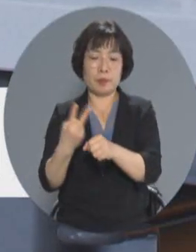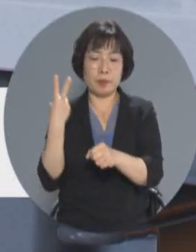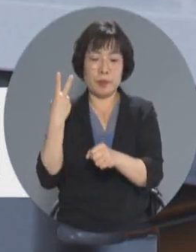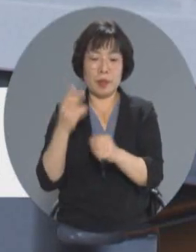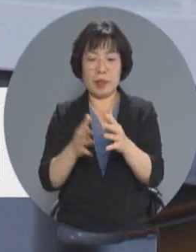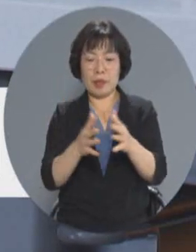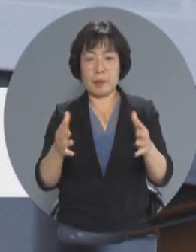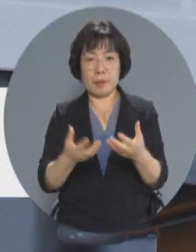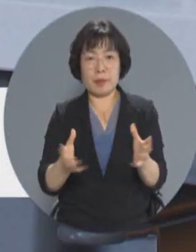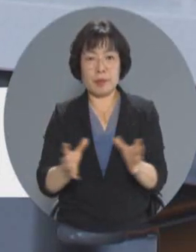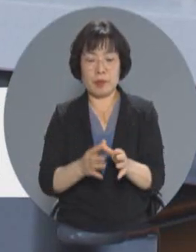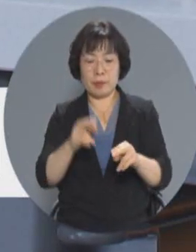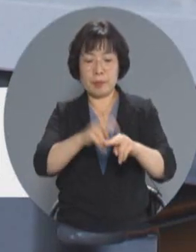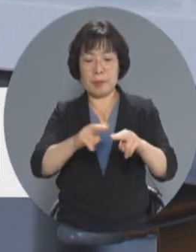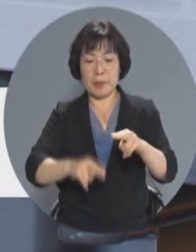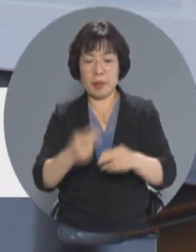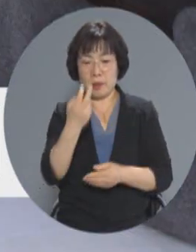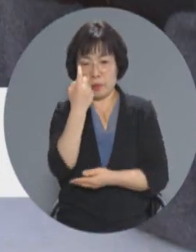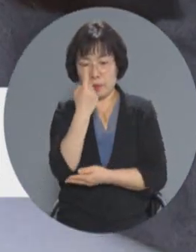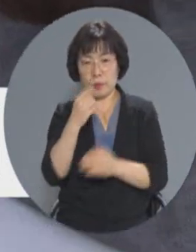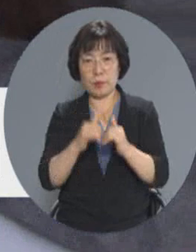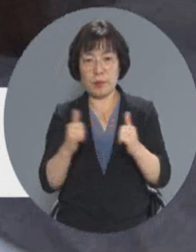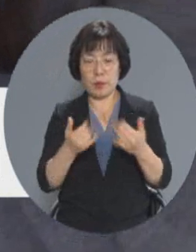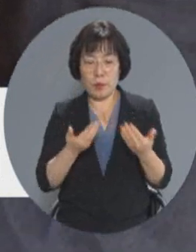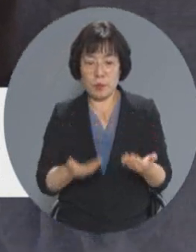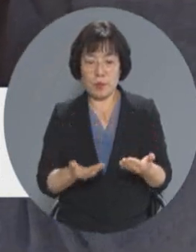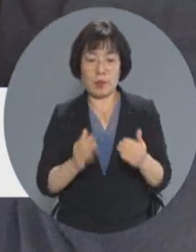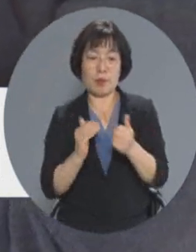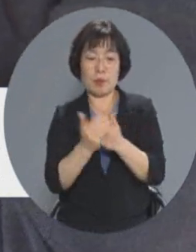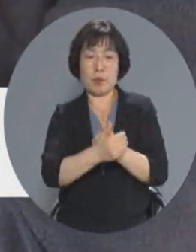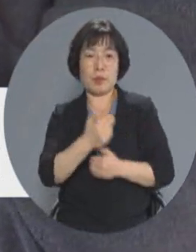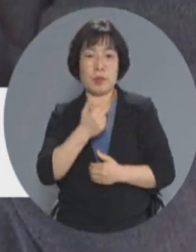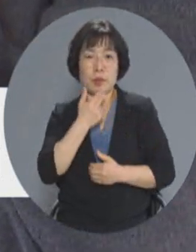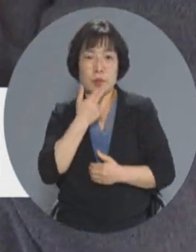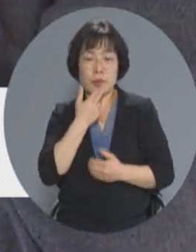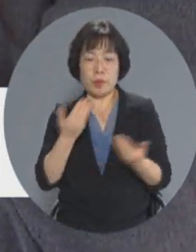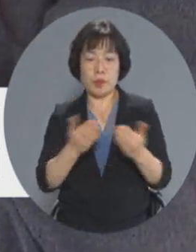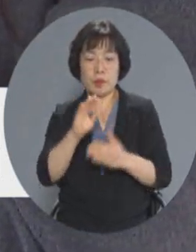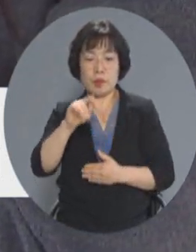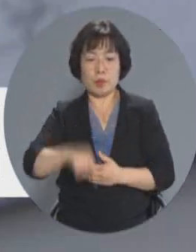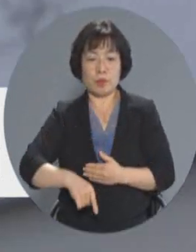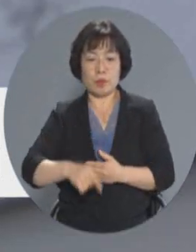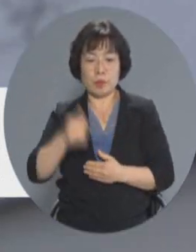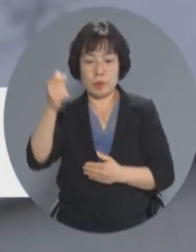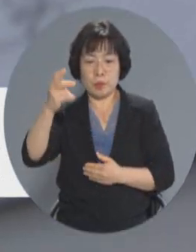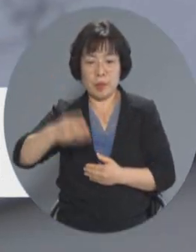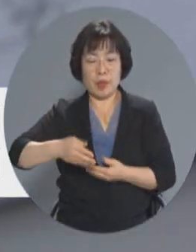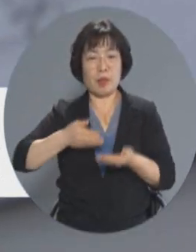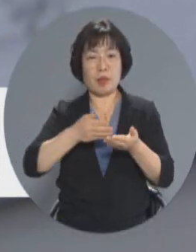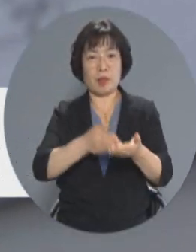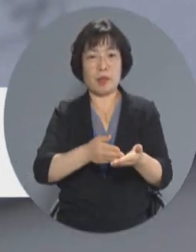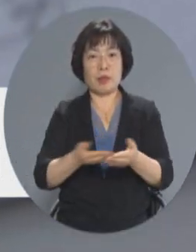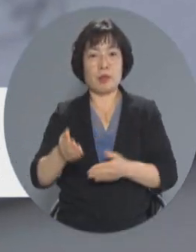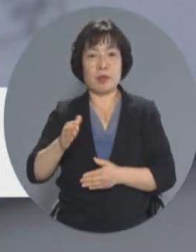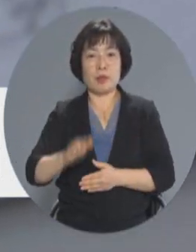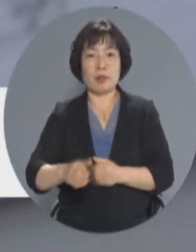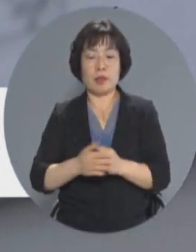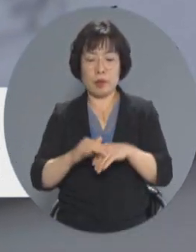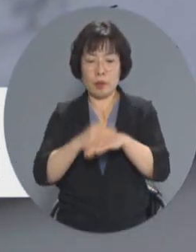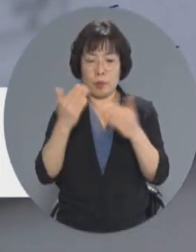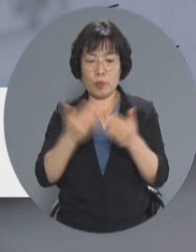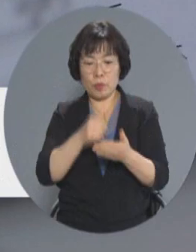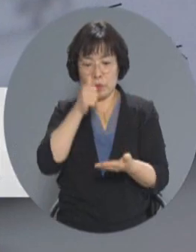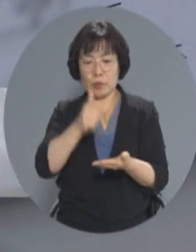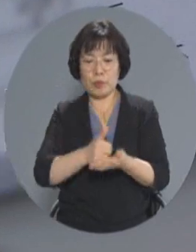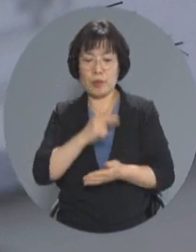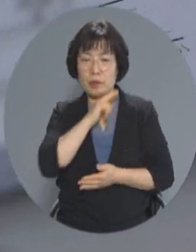해당 아파트 단지를 퇴사한 경비원은 휴게 시간을 보장받지 못했다며 고용노동부에 수차례 진정을 넣어봤지만 모두 혐의